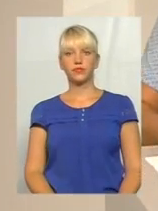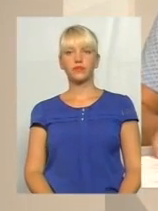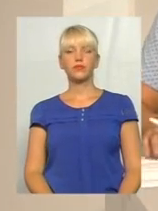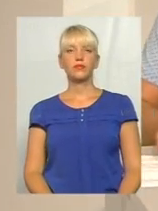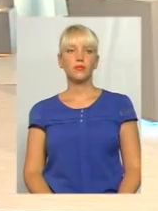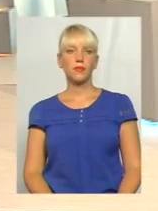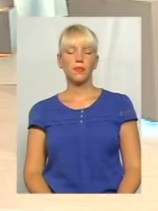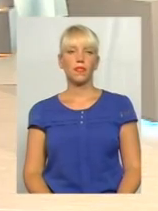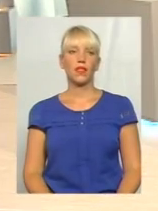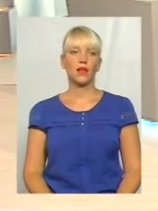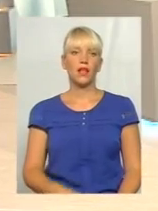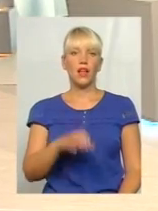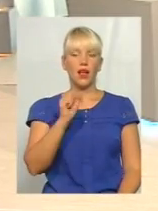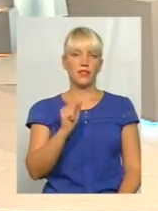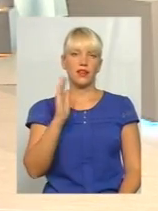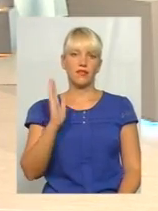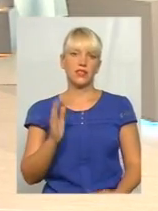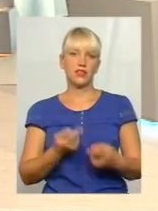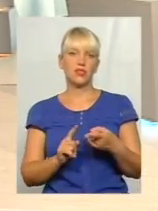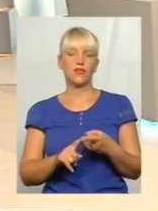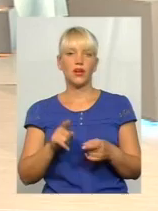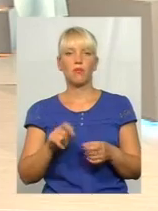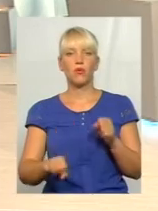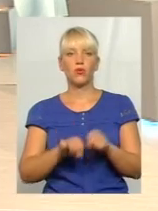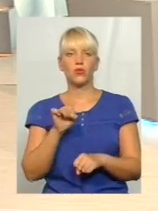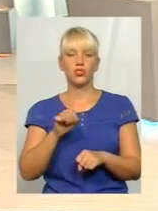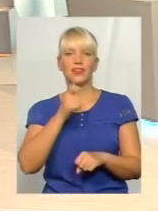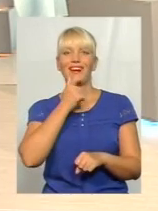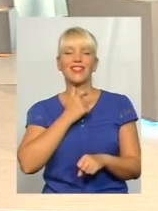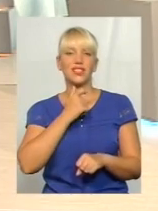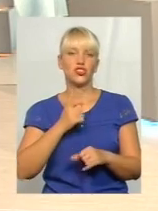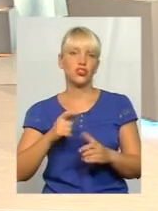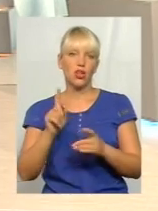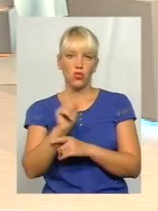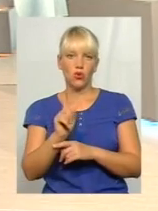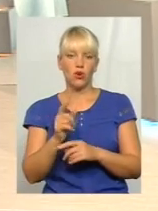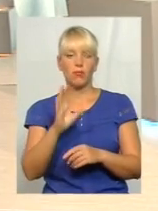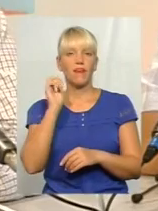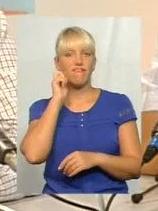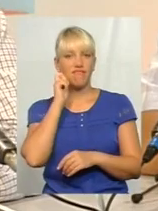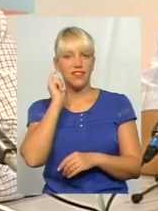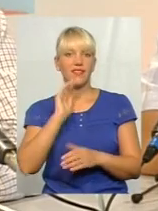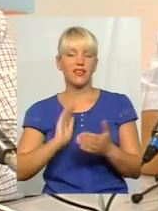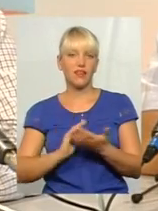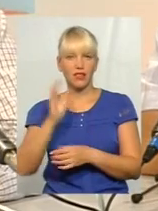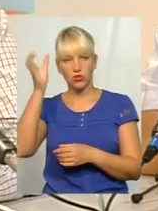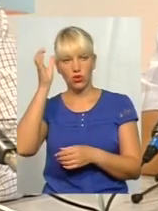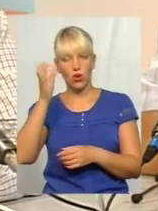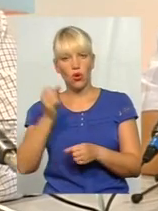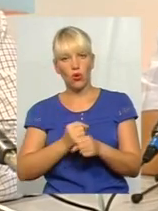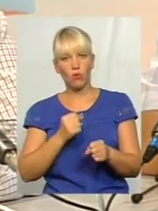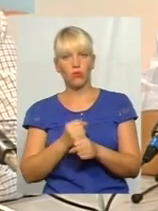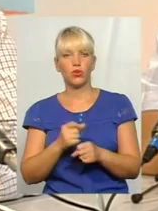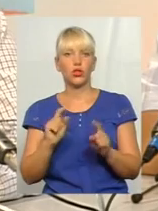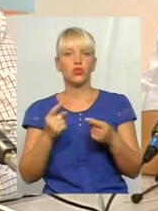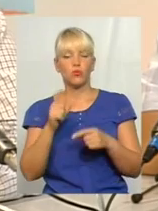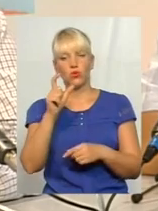інформаці порушуєте етичні норми тому що вік вік і якість роботи - це не є критерієм чому людина працює